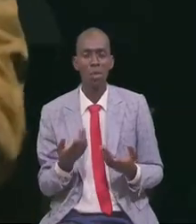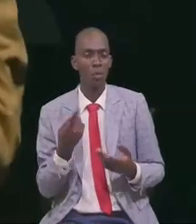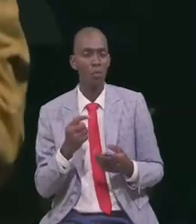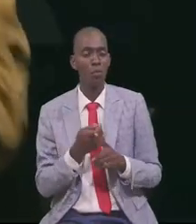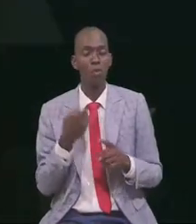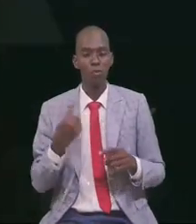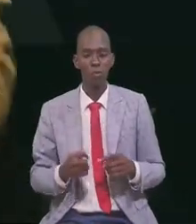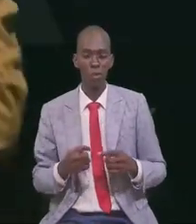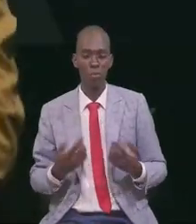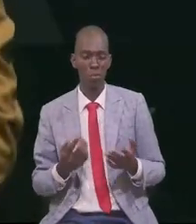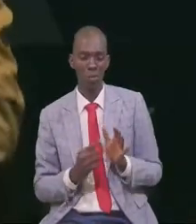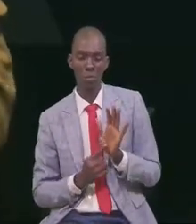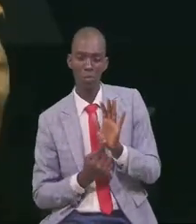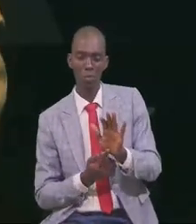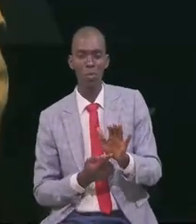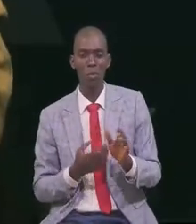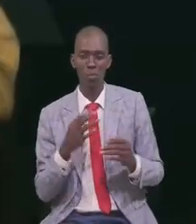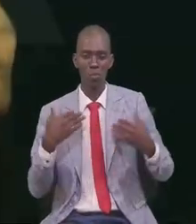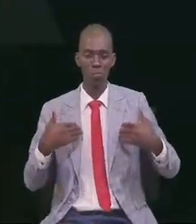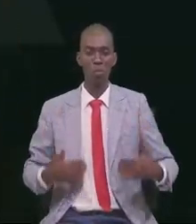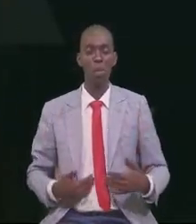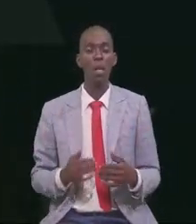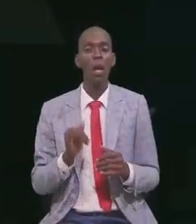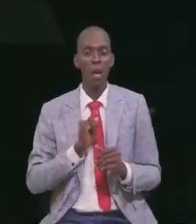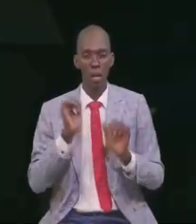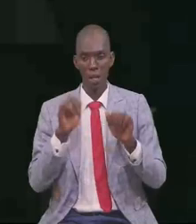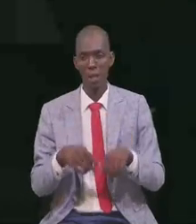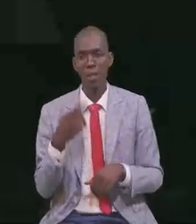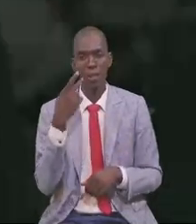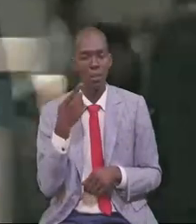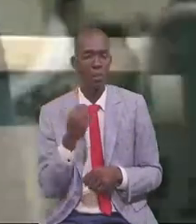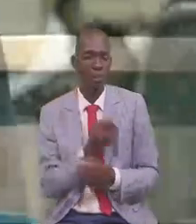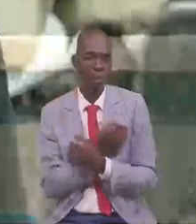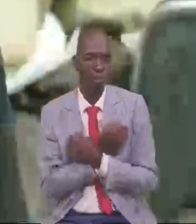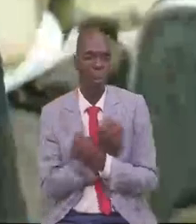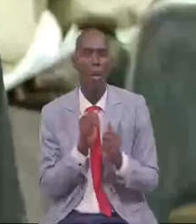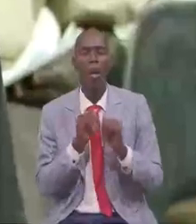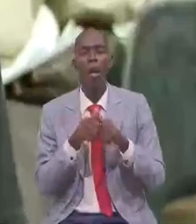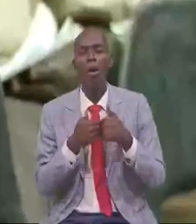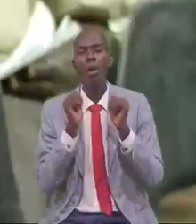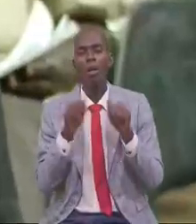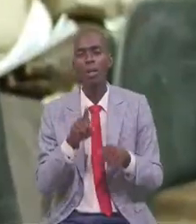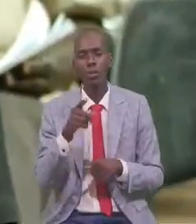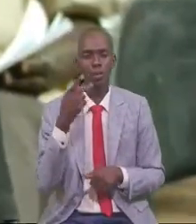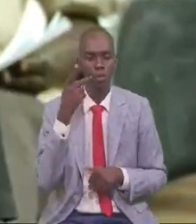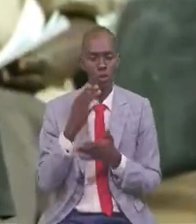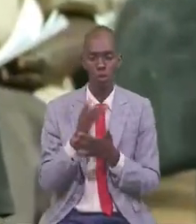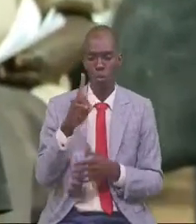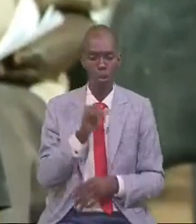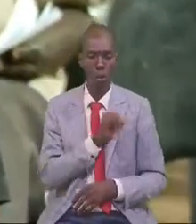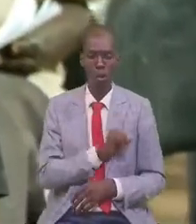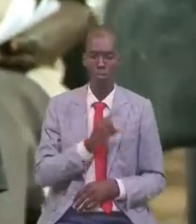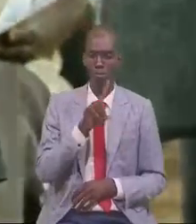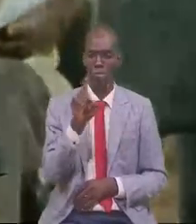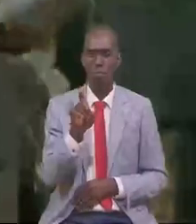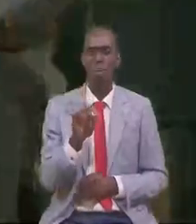Le langage corporel, je vois l'amour. Comment voir quelqu'un, l'attitude de quelqu'un? Je peux voir